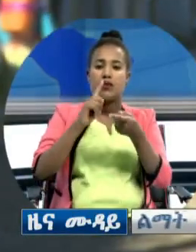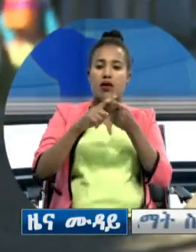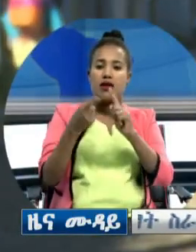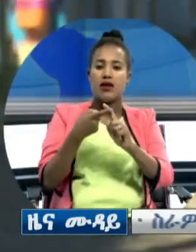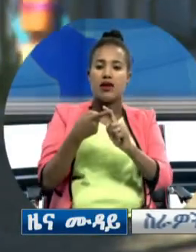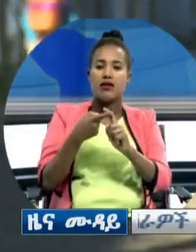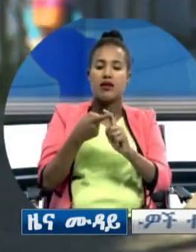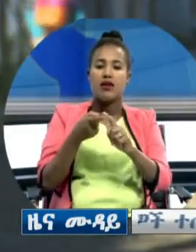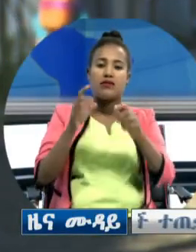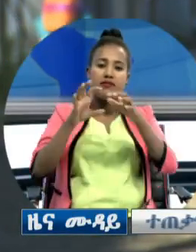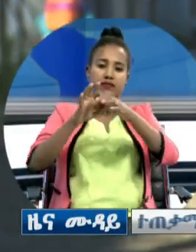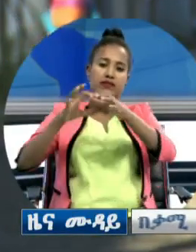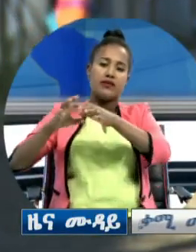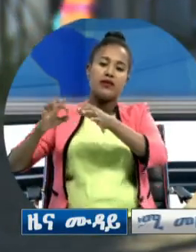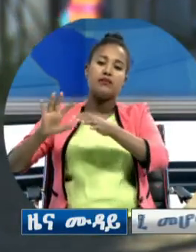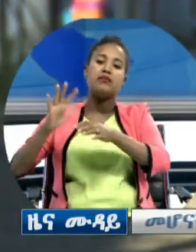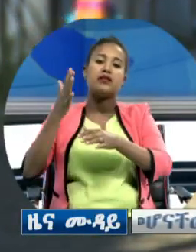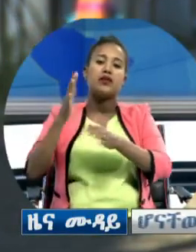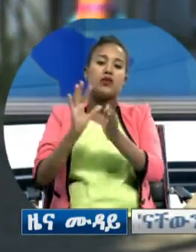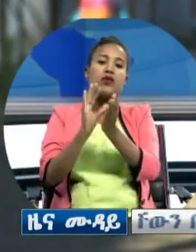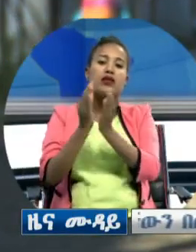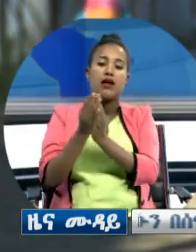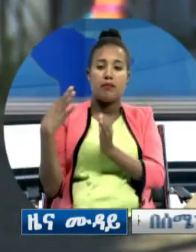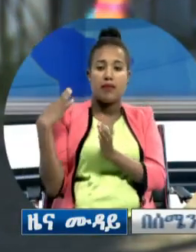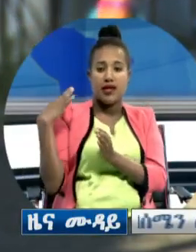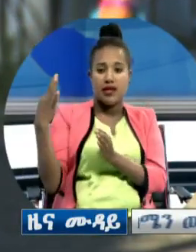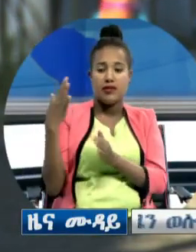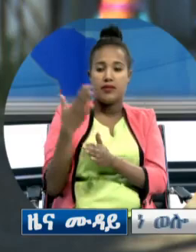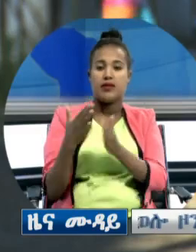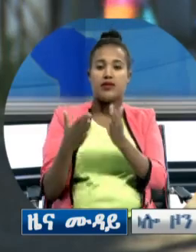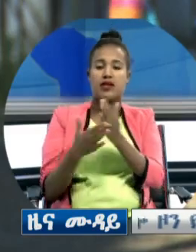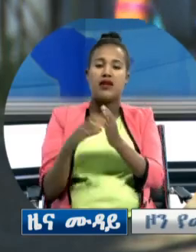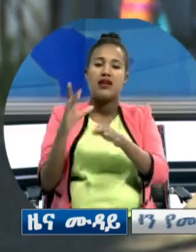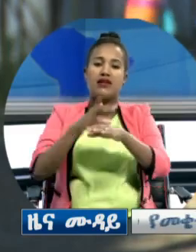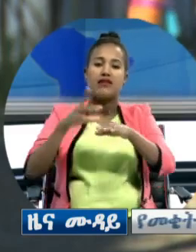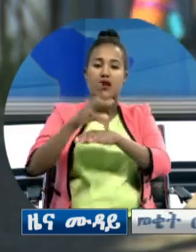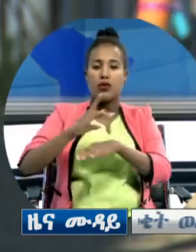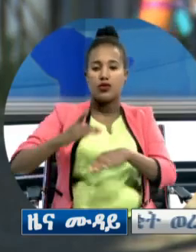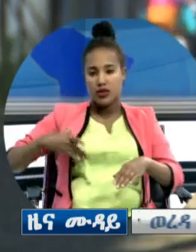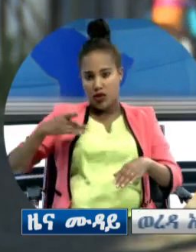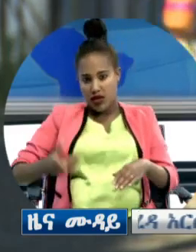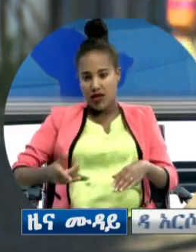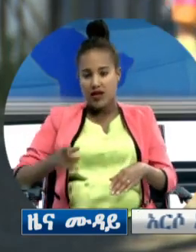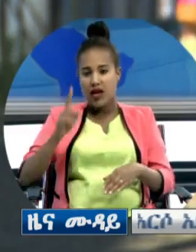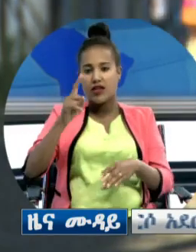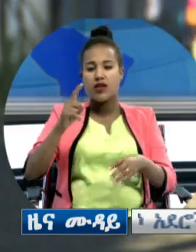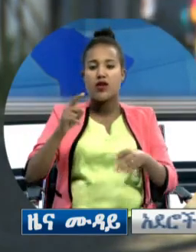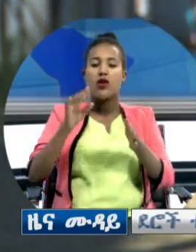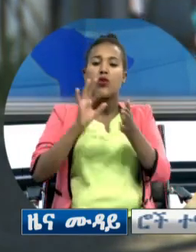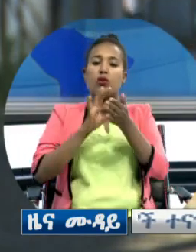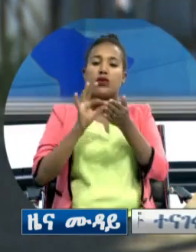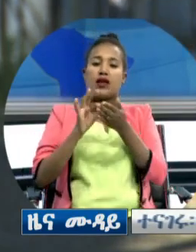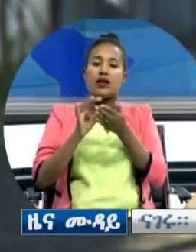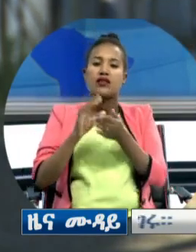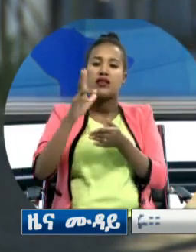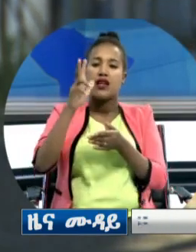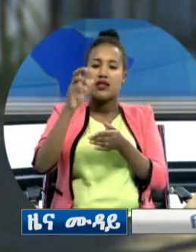በየሸረሪት ወደር በሚመስል መንገድ በግለሰብ ደረጃ ከፍተኛ ወጪ ያወጣን ከአንድ ቆጣሪ